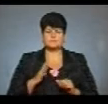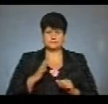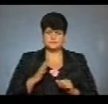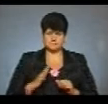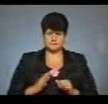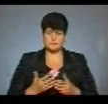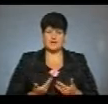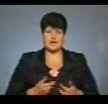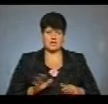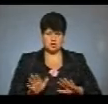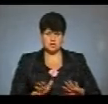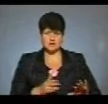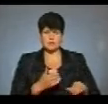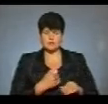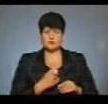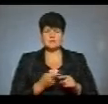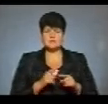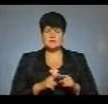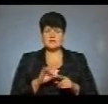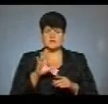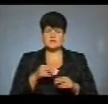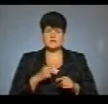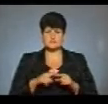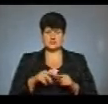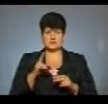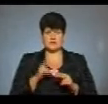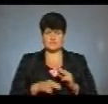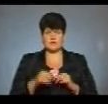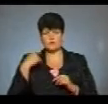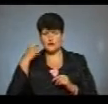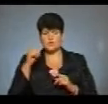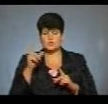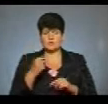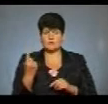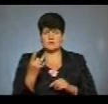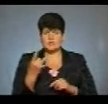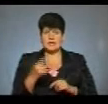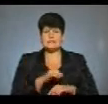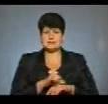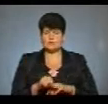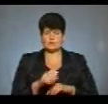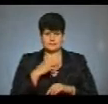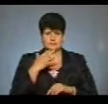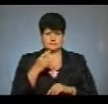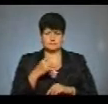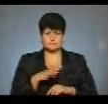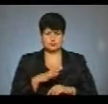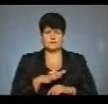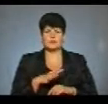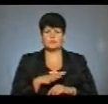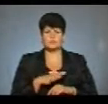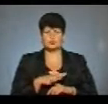і хотілося, щоб все скорше закінчилося. В Туреччину їду вперше, але за кордон вже не перший раз, вже була